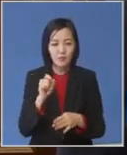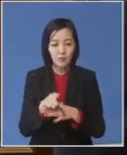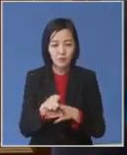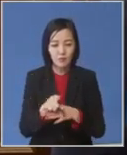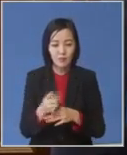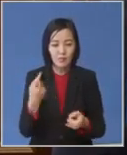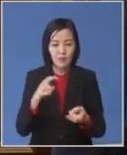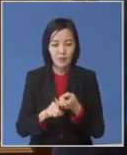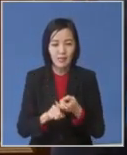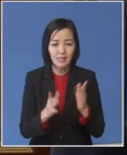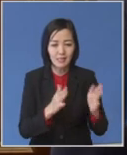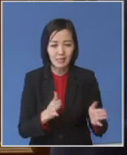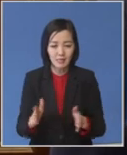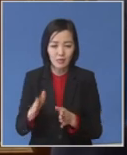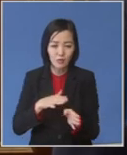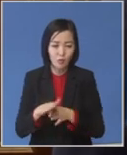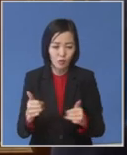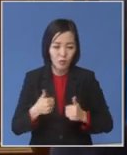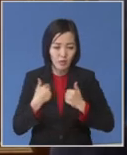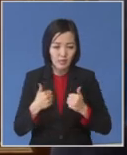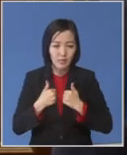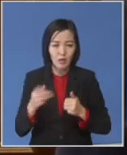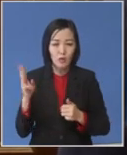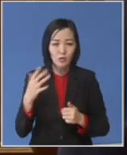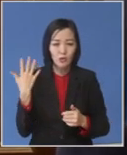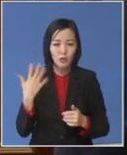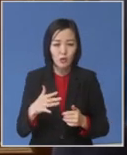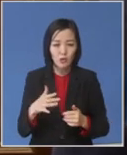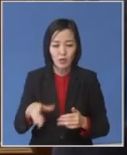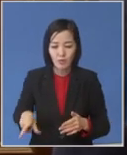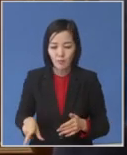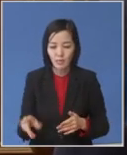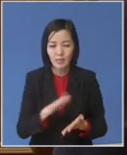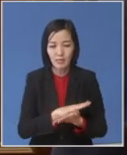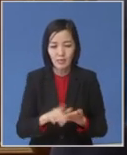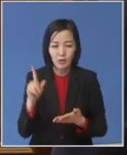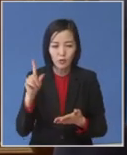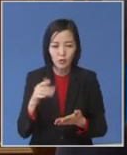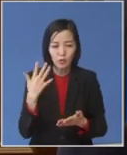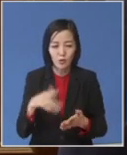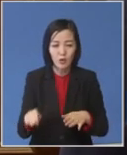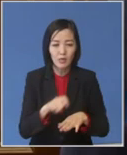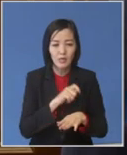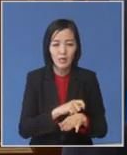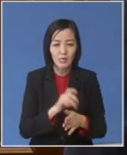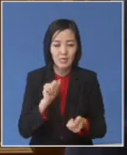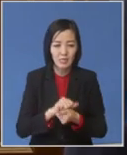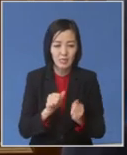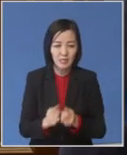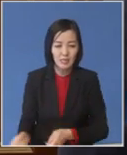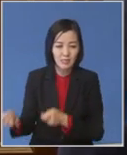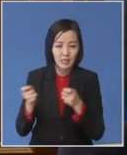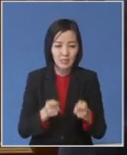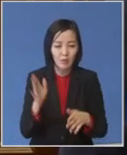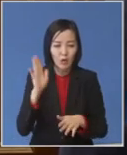Әкімнің тапсырмаларын тыңғылықты орындауға тырыстық. 350 метр арық тазаладық, 150 текше метр қиыршық тас тасып, су кірген